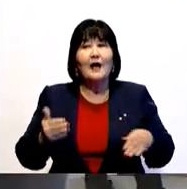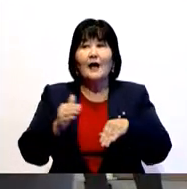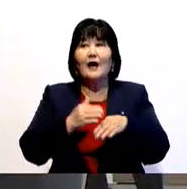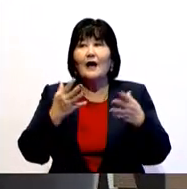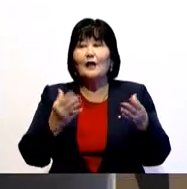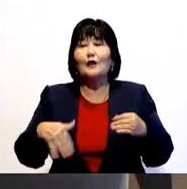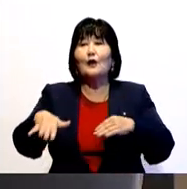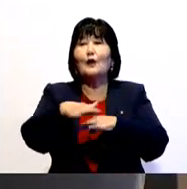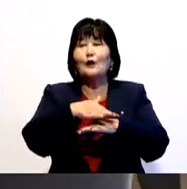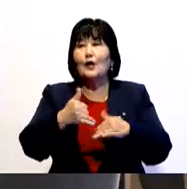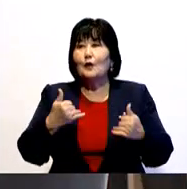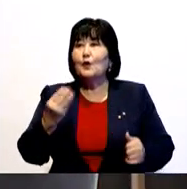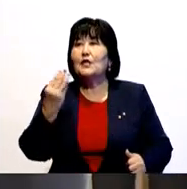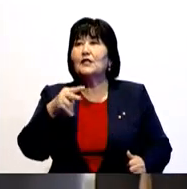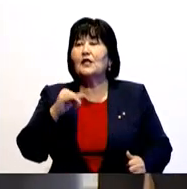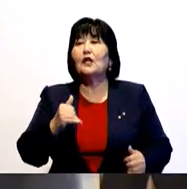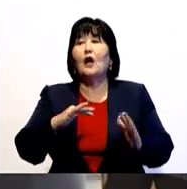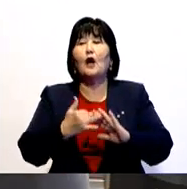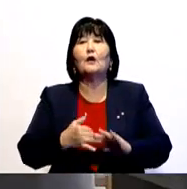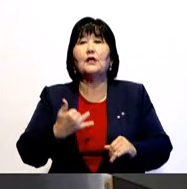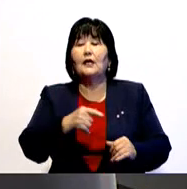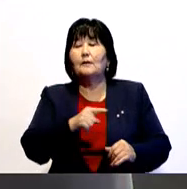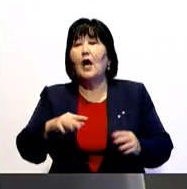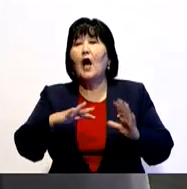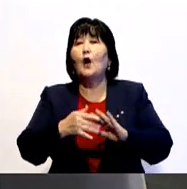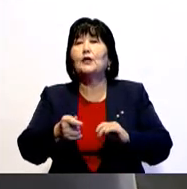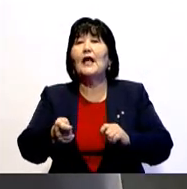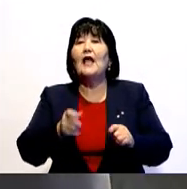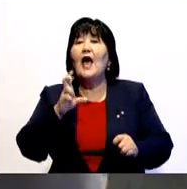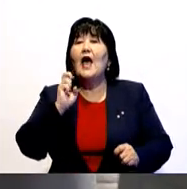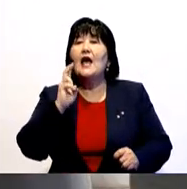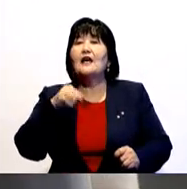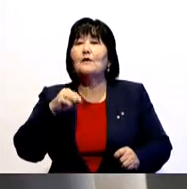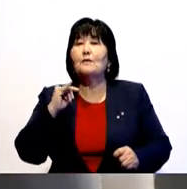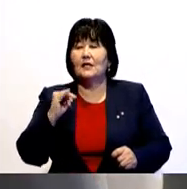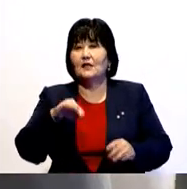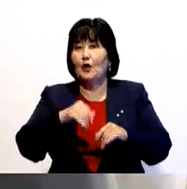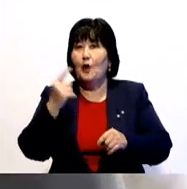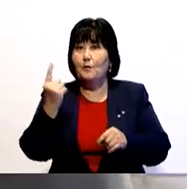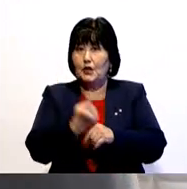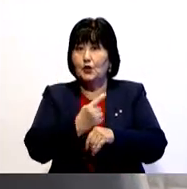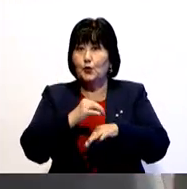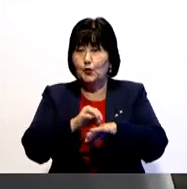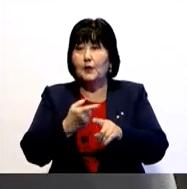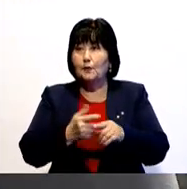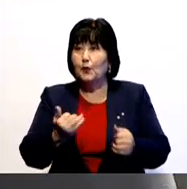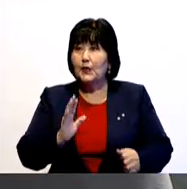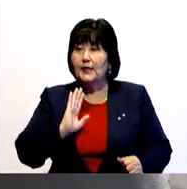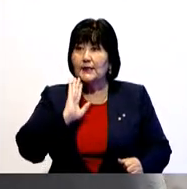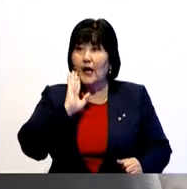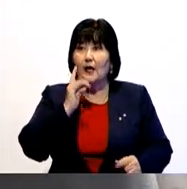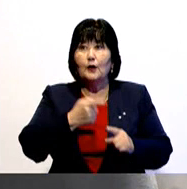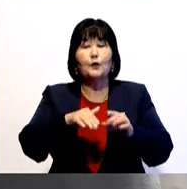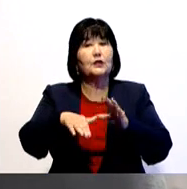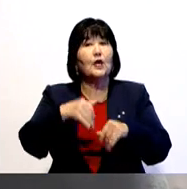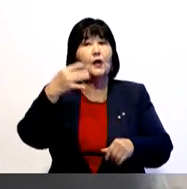халқы. Біздің Шел ауданында пилоттық режимде аудан әкімінің сайлауы бірінші рет өтіп жатыр. Бүгінгі таңға бұл